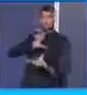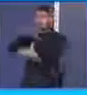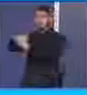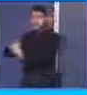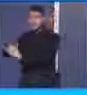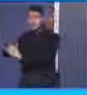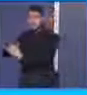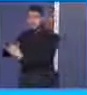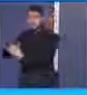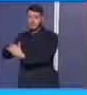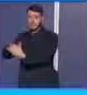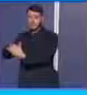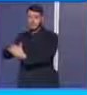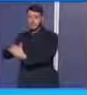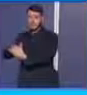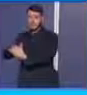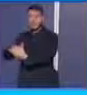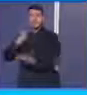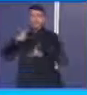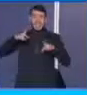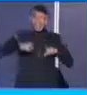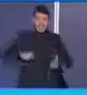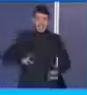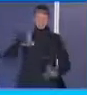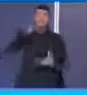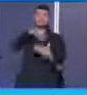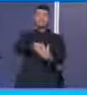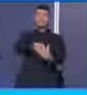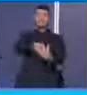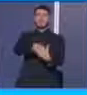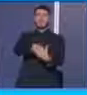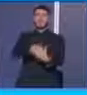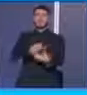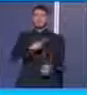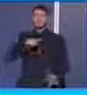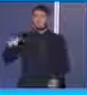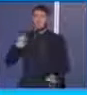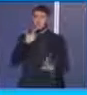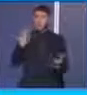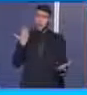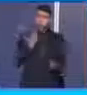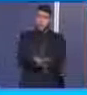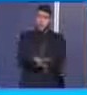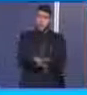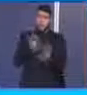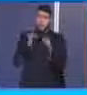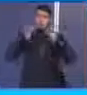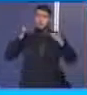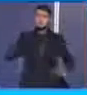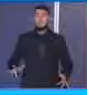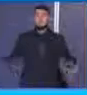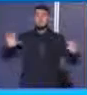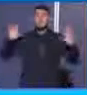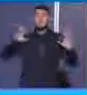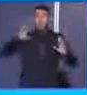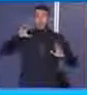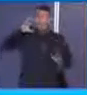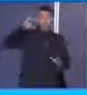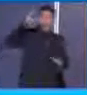στην κεντρική σκηνή. Να καταθέσουμε προτάσεις και να μην σταματάμε μέχρι να